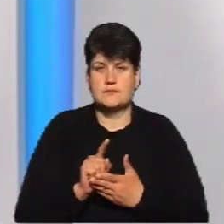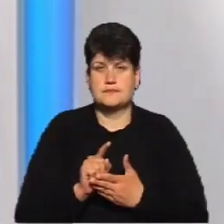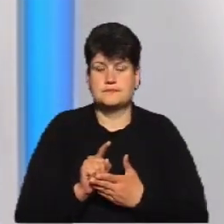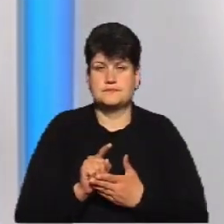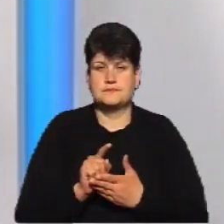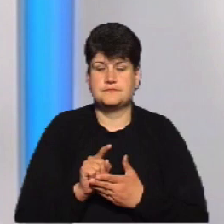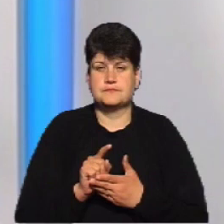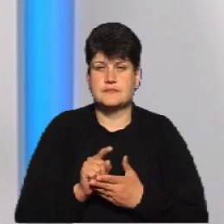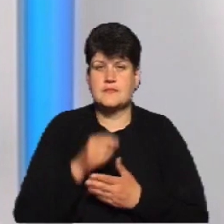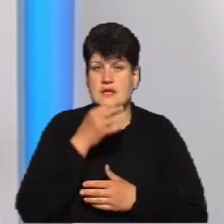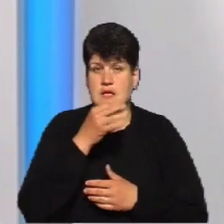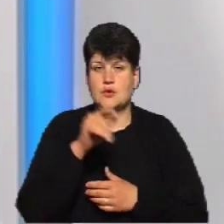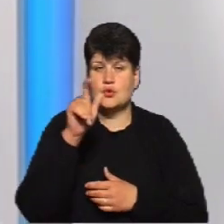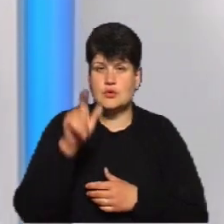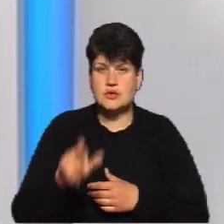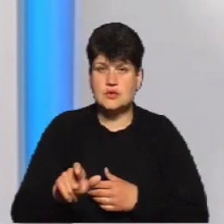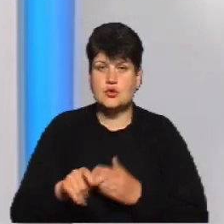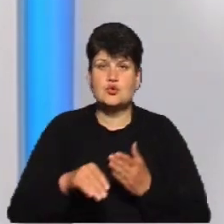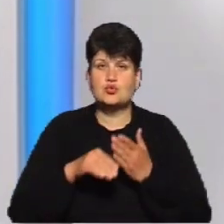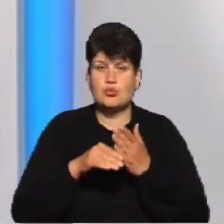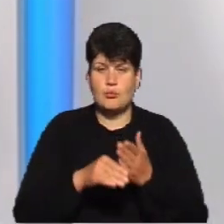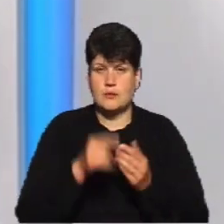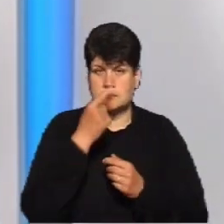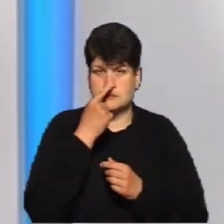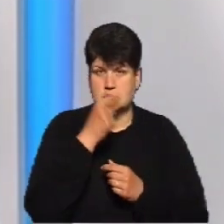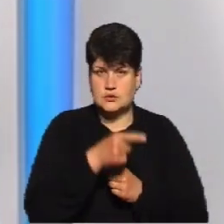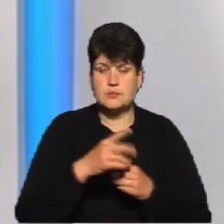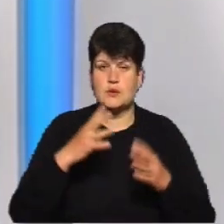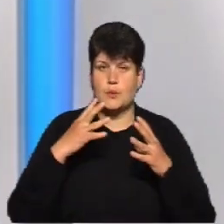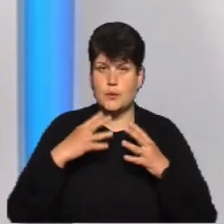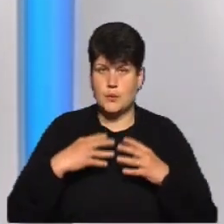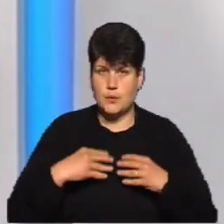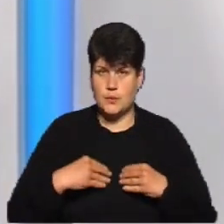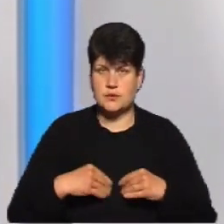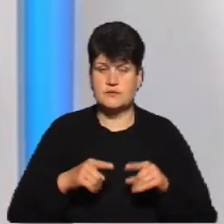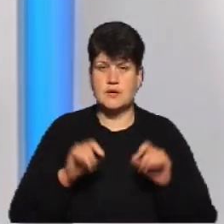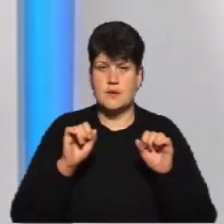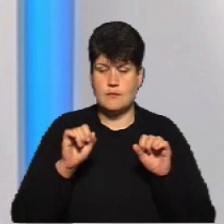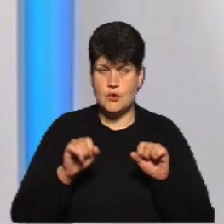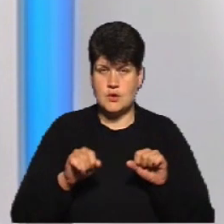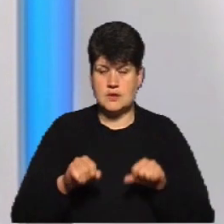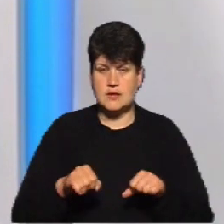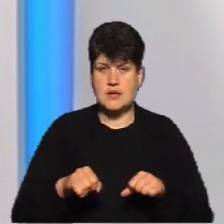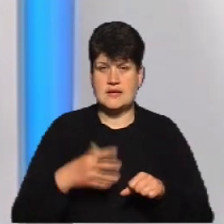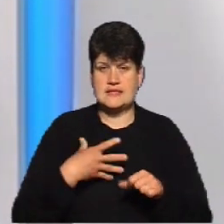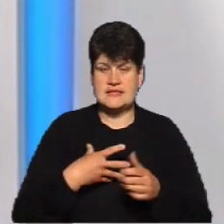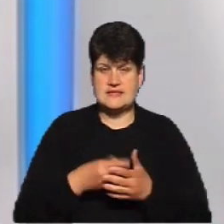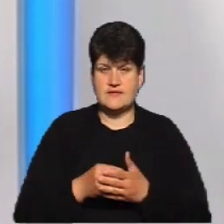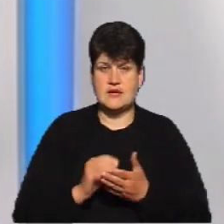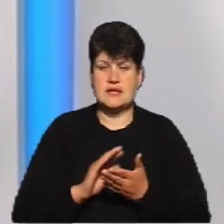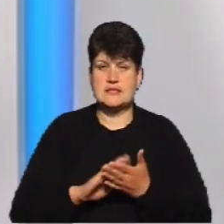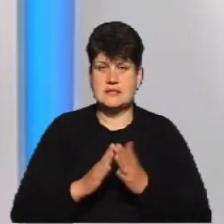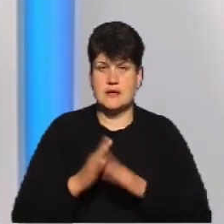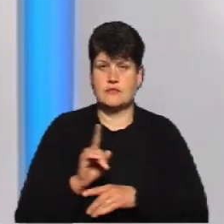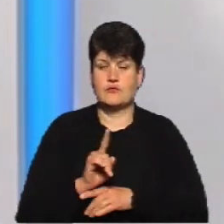повідомте людину, що допомога наближається, для того, щоб її заспокоїти, щоб вона могла привести свій емоційний стан в норму, адже найгірше